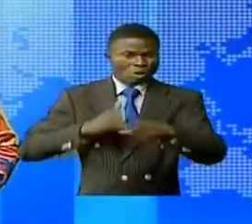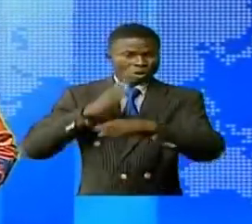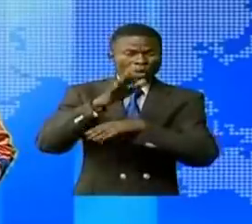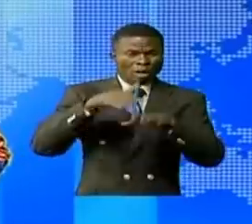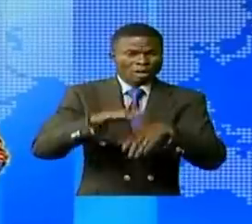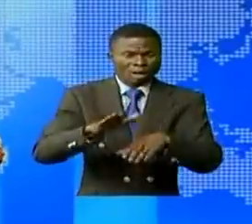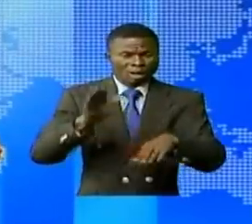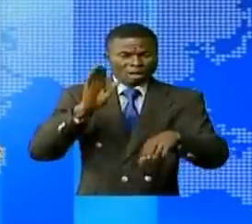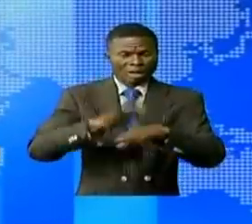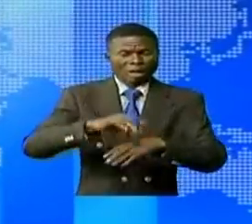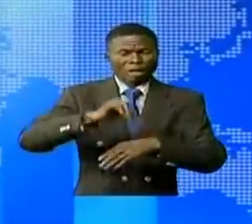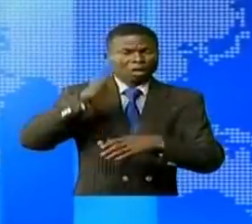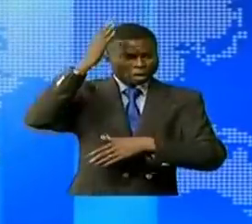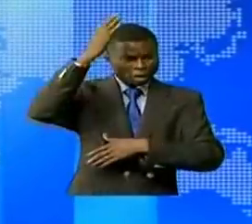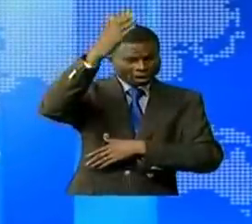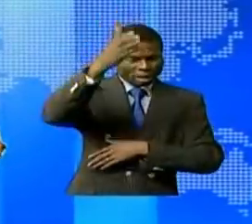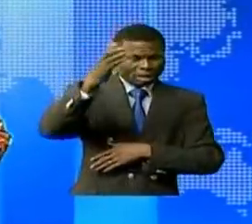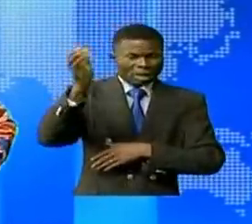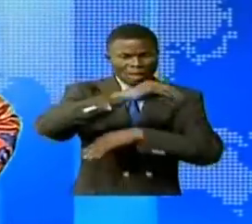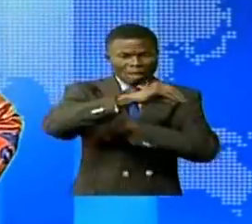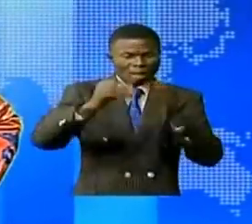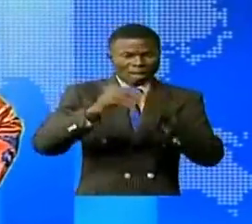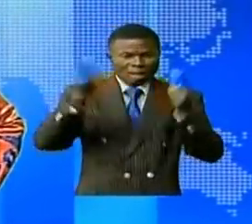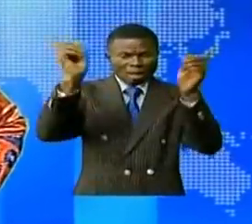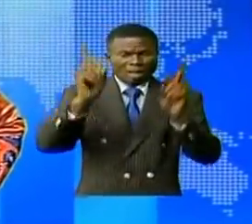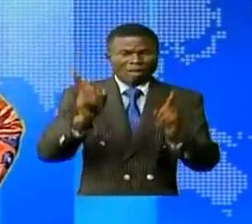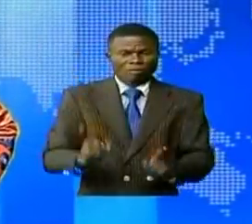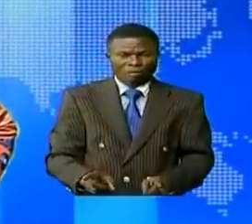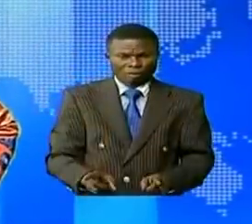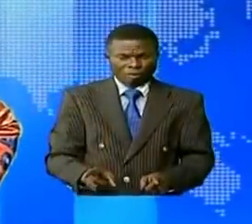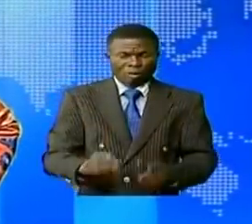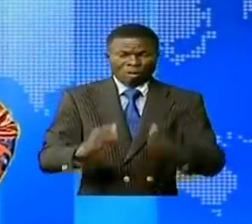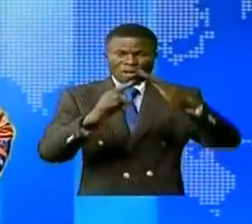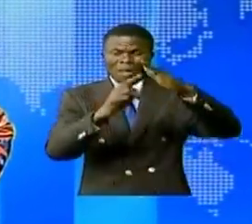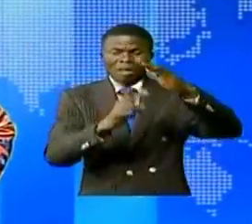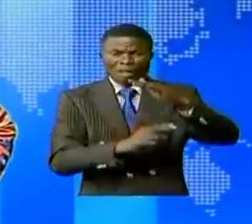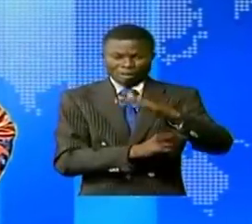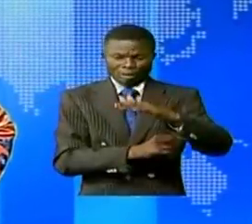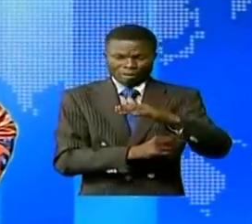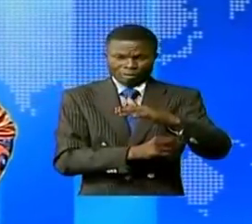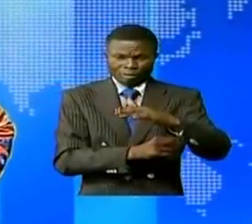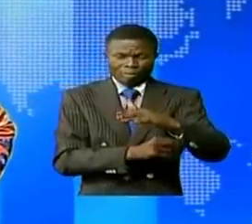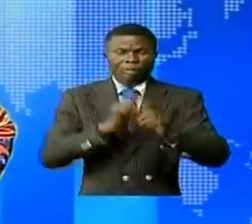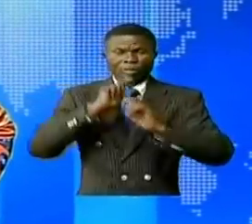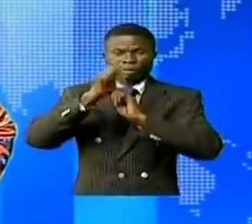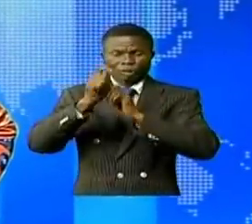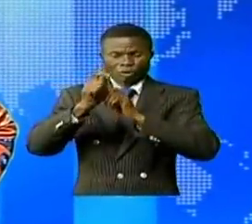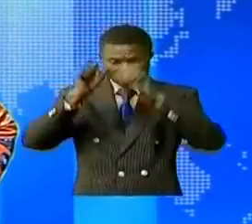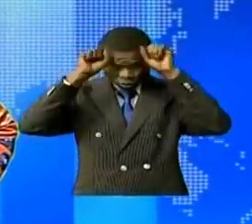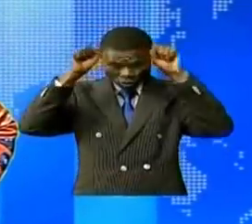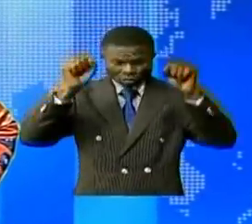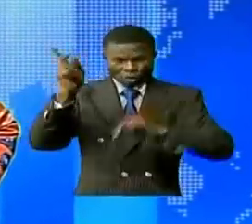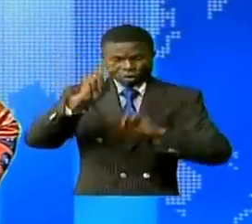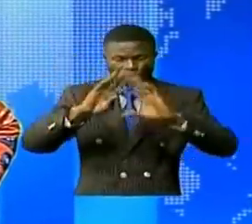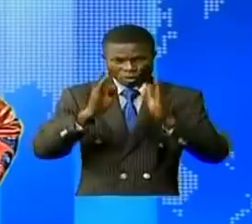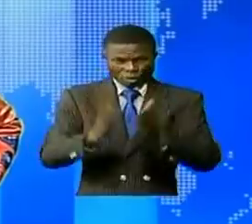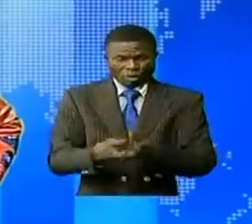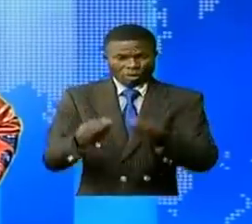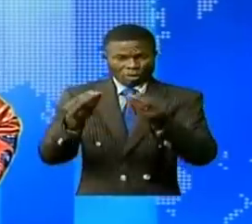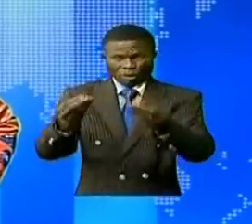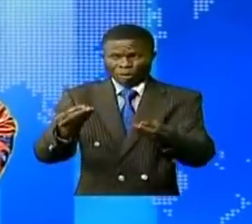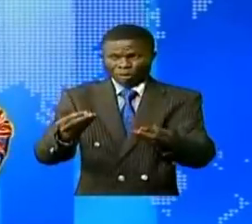pour atteindre l'autre rive centrafricaine. Un pont flottant dont le chef de l'État à cette population vient d'être mis à